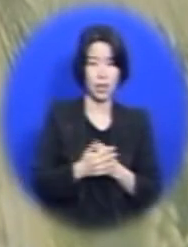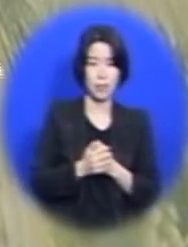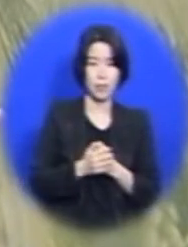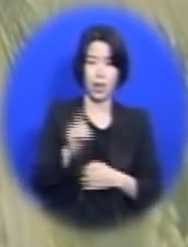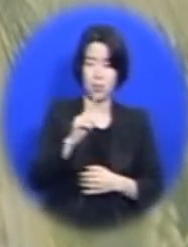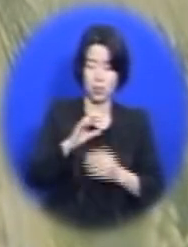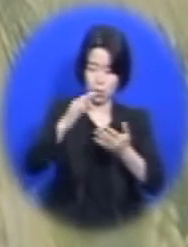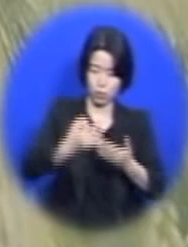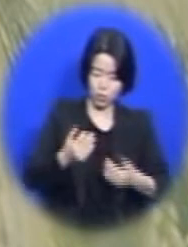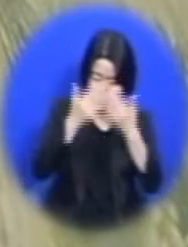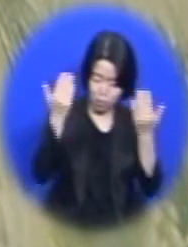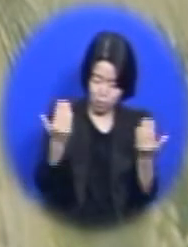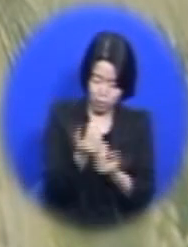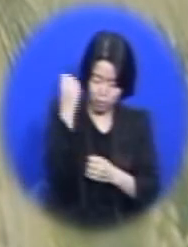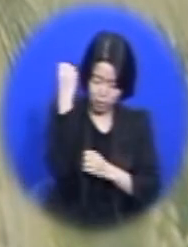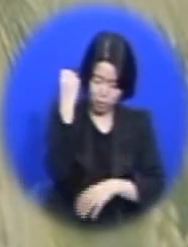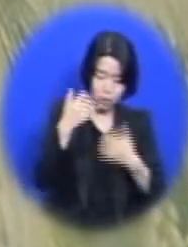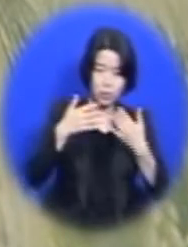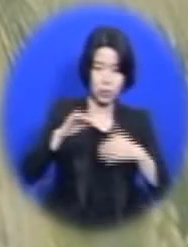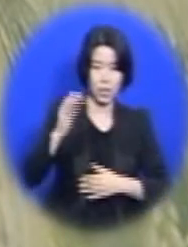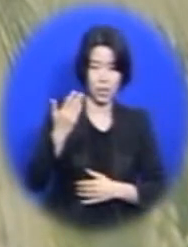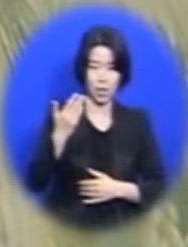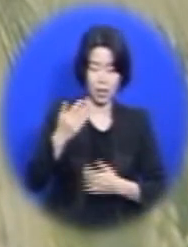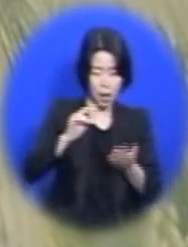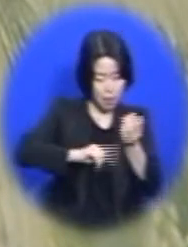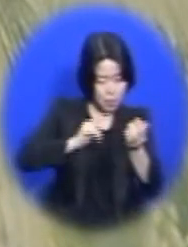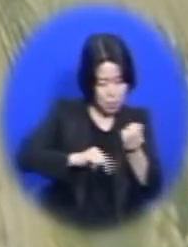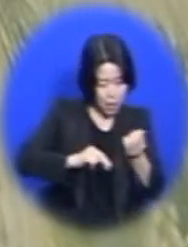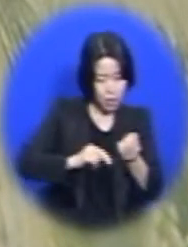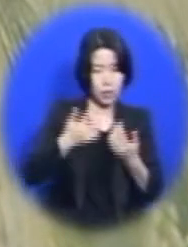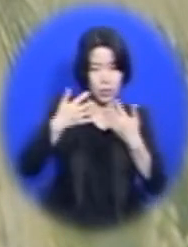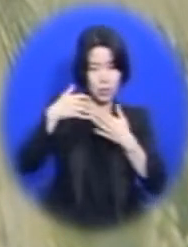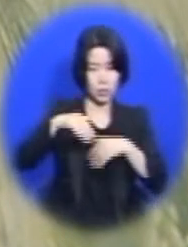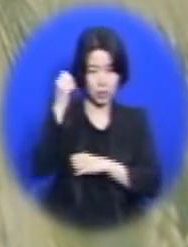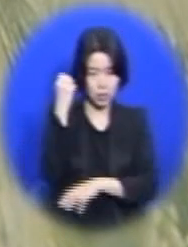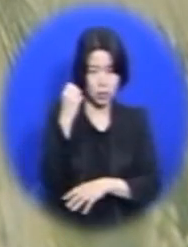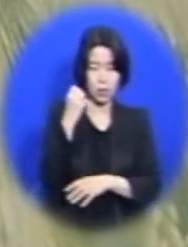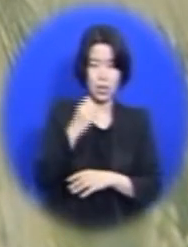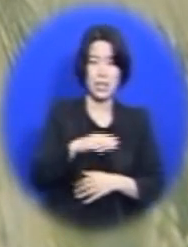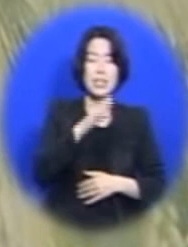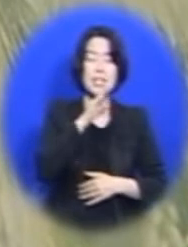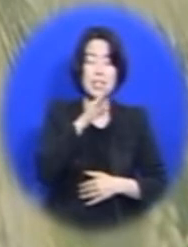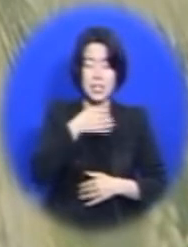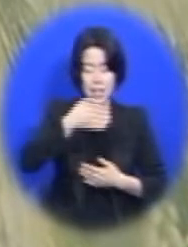뭐 수입 전체를 기준으로 해야 되냐? 매출액을 기준으로 해야 되냐? 순이익을 기준으로 해야